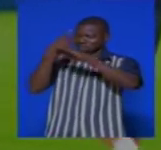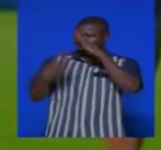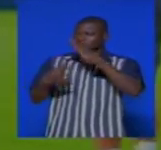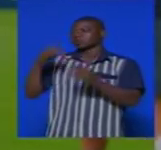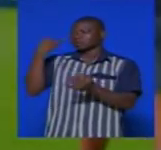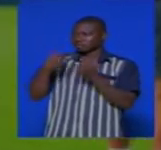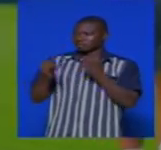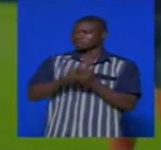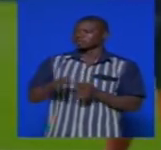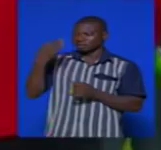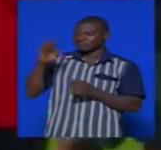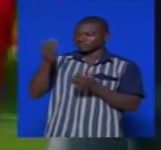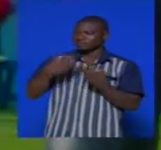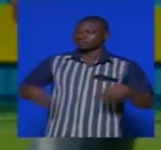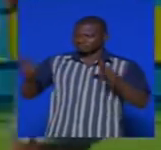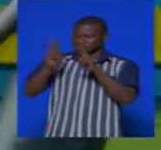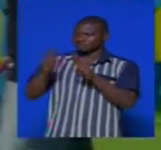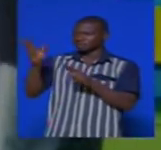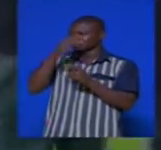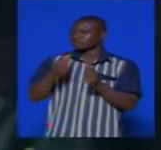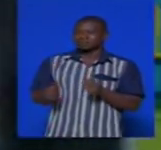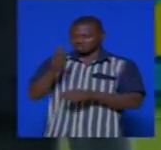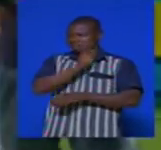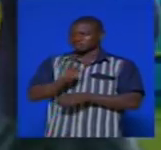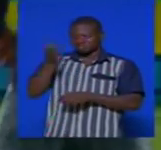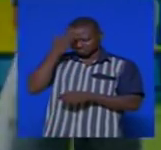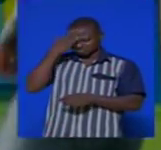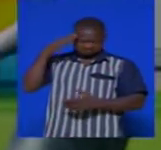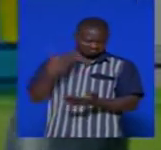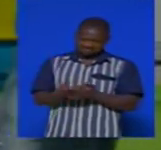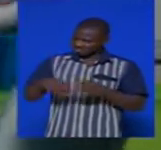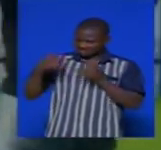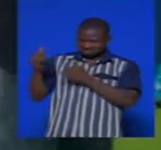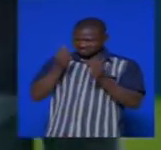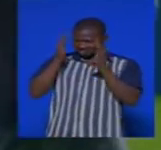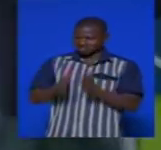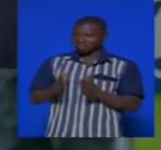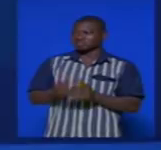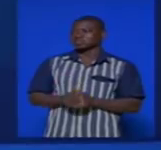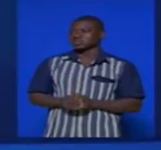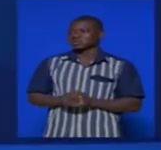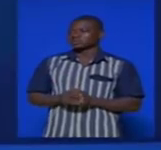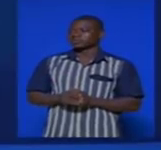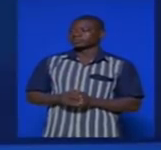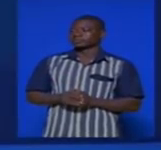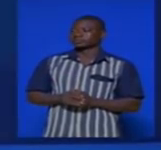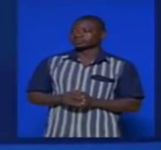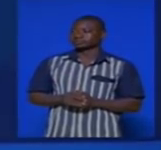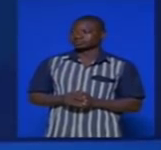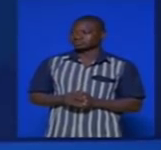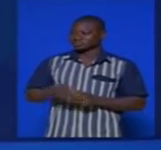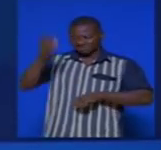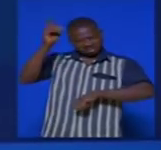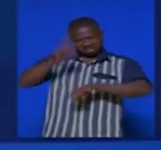France affronteront des joueurs belges qu'ils connaissent bien. Un match forcément spécial pour Olivier Giroud. C'est un match particulier pour